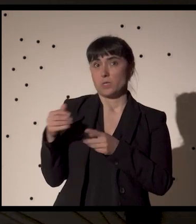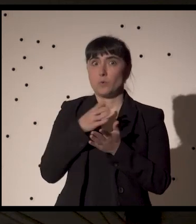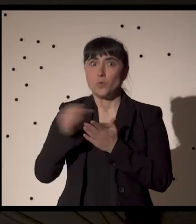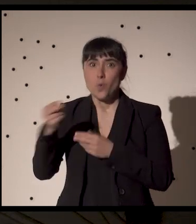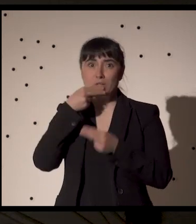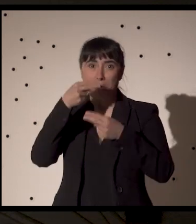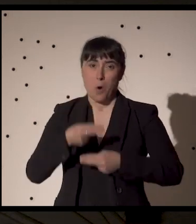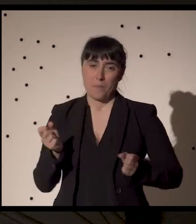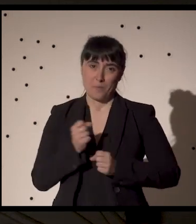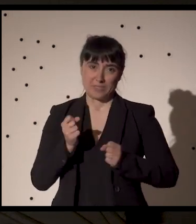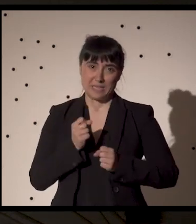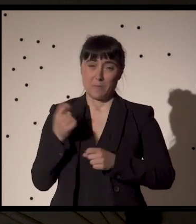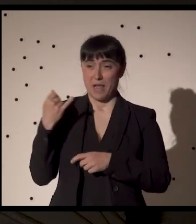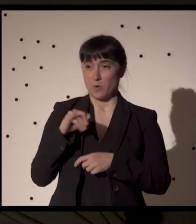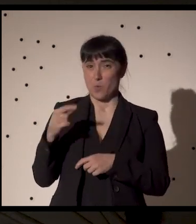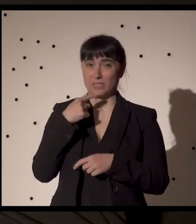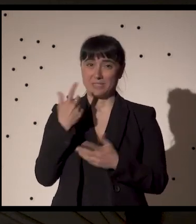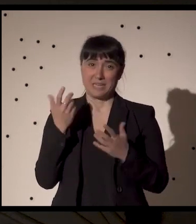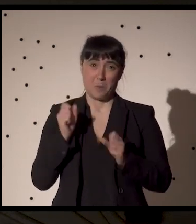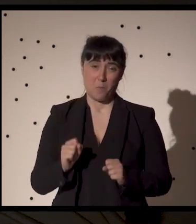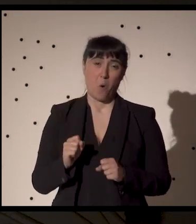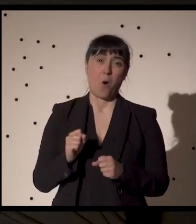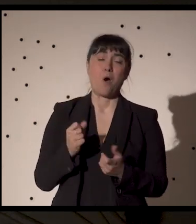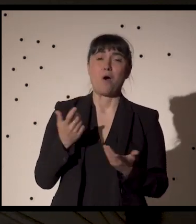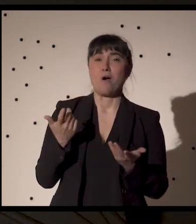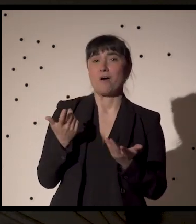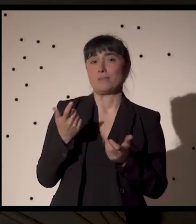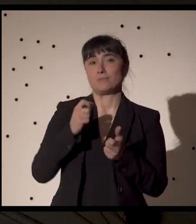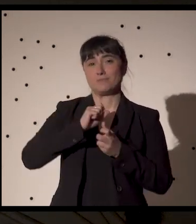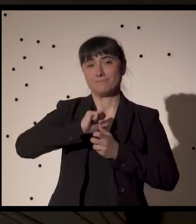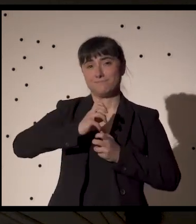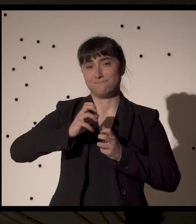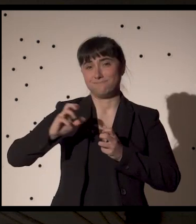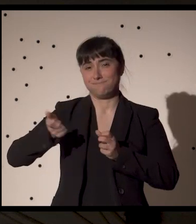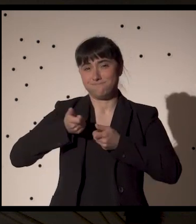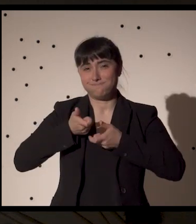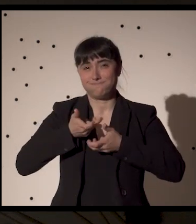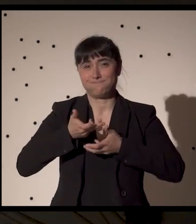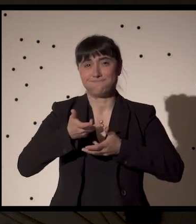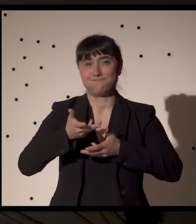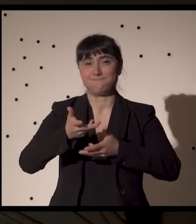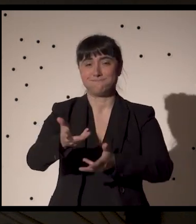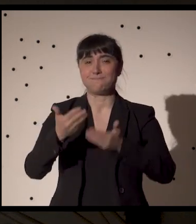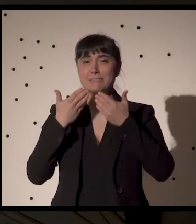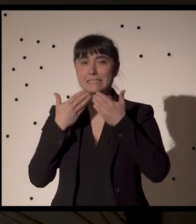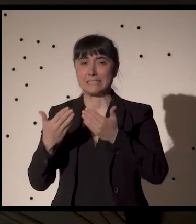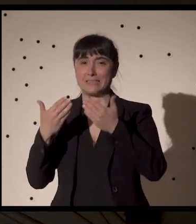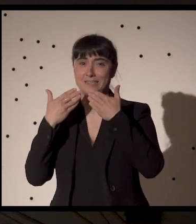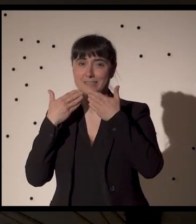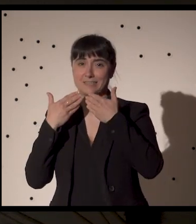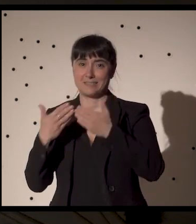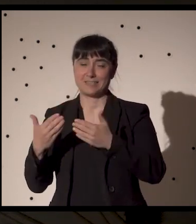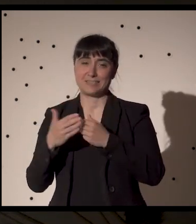quelli dell'ultima consigliatura e quindi Marco a Cornero Marilena Adamo Emanuela Carcano Andrea Cardamone Angelo Crespi